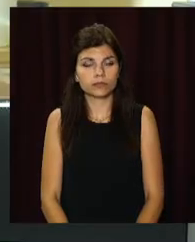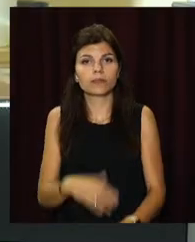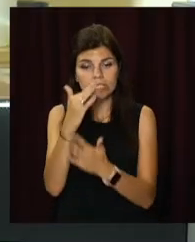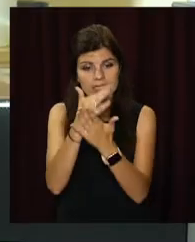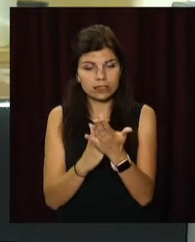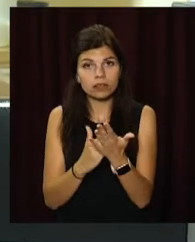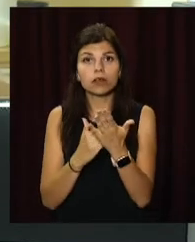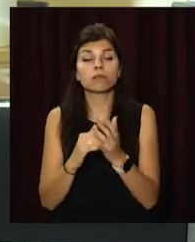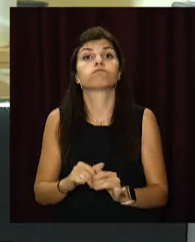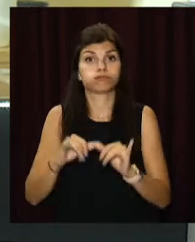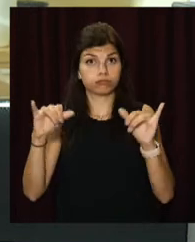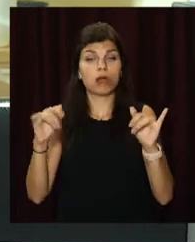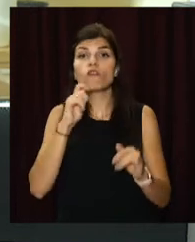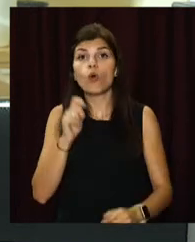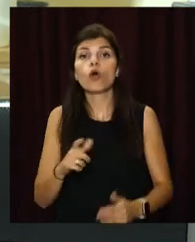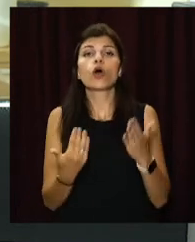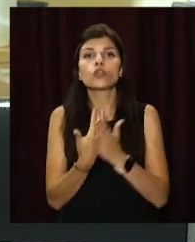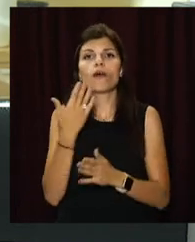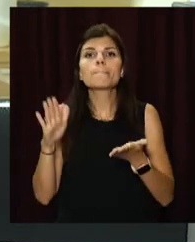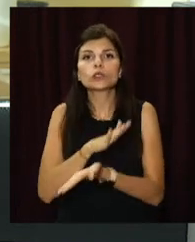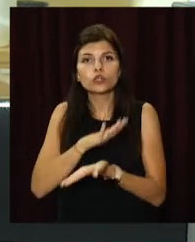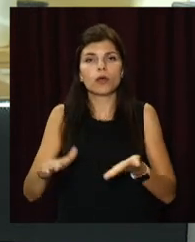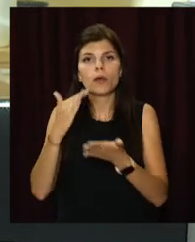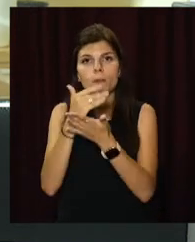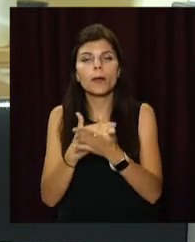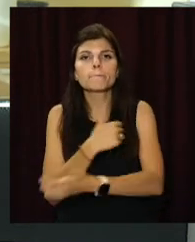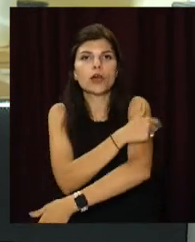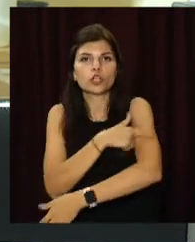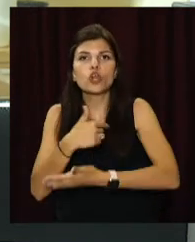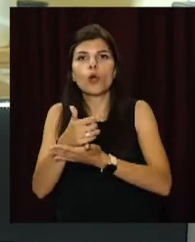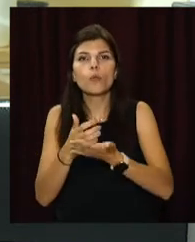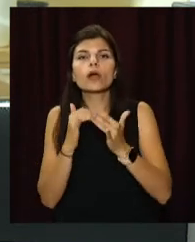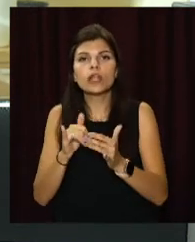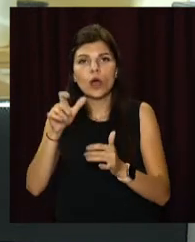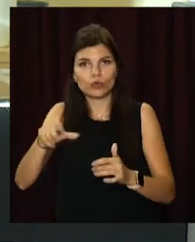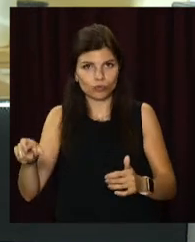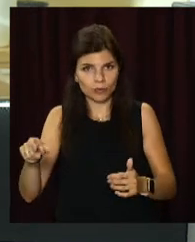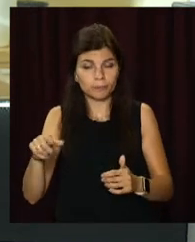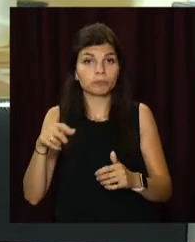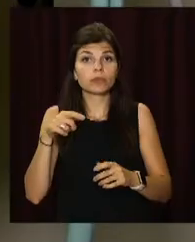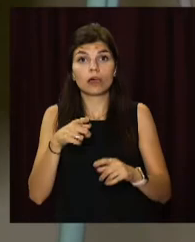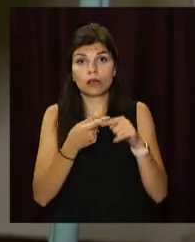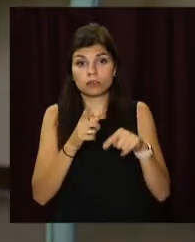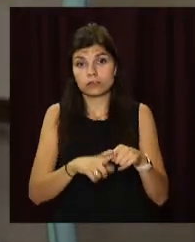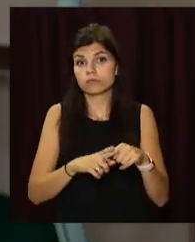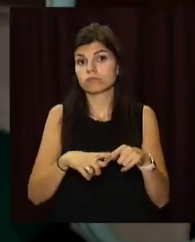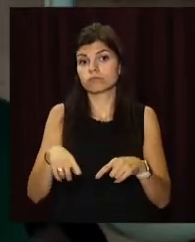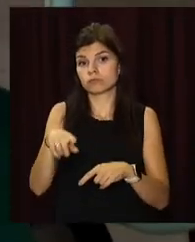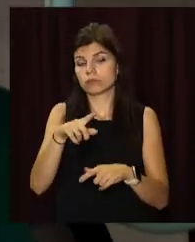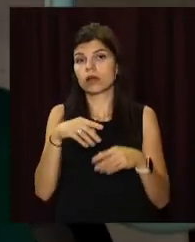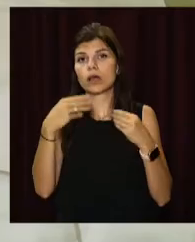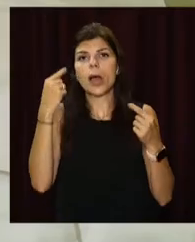Список зріс. В Україні запрацювали нові безкоштовні пакети медичних послуг для пацієнтів. Це перитонеальний діаліз та